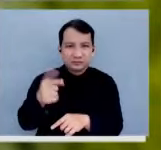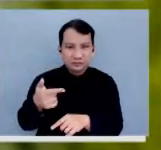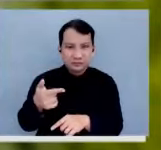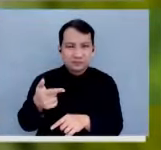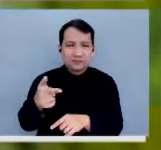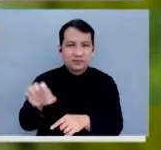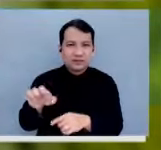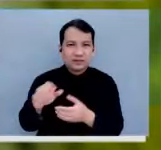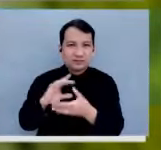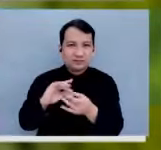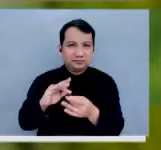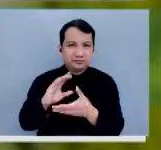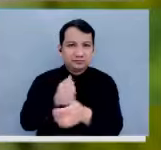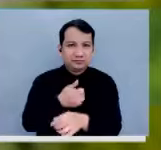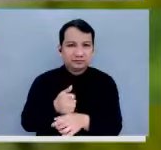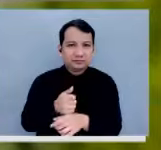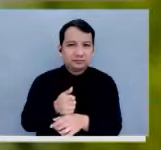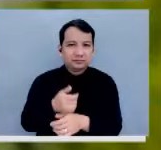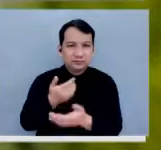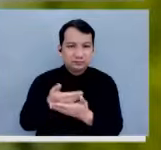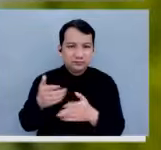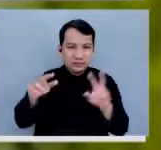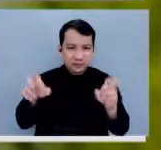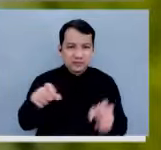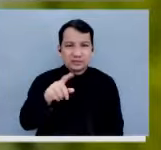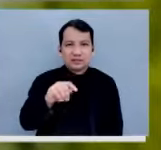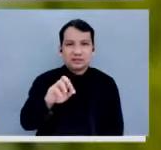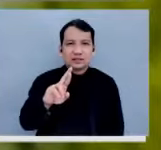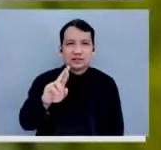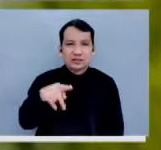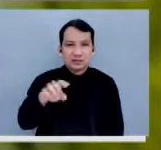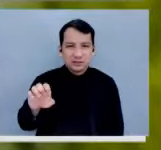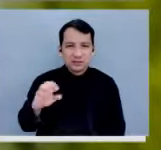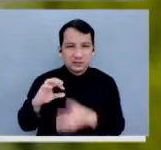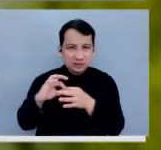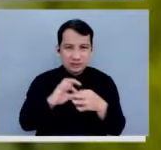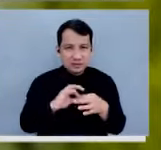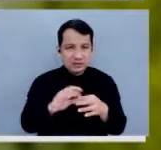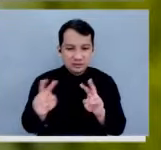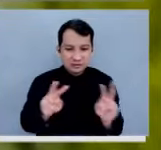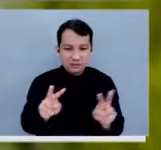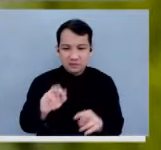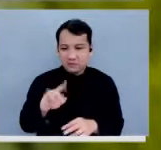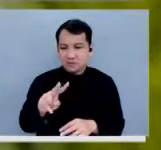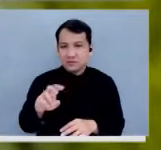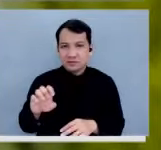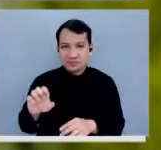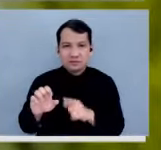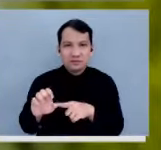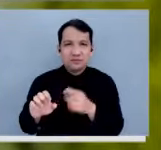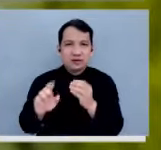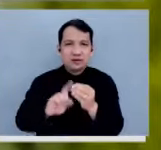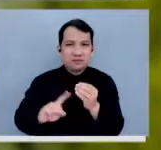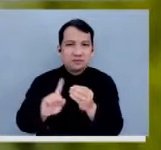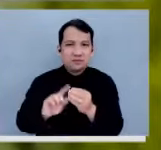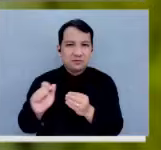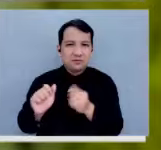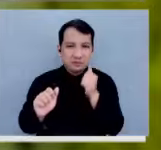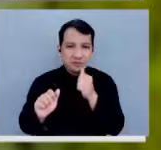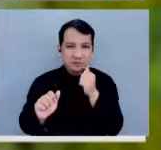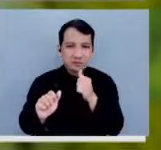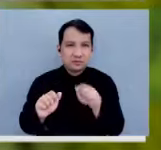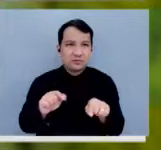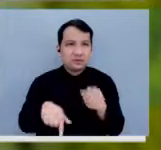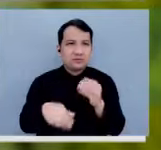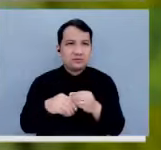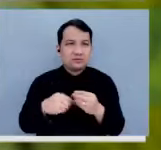song itself, Babaeng Torpe, naisip din namin na bagay yung vibe. And it's about a girl who couldn't express